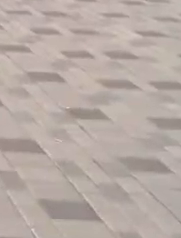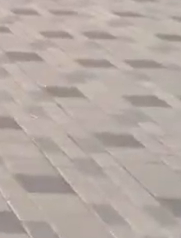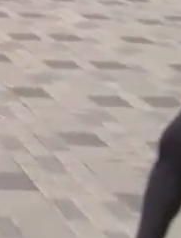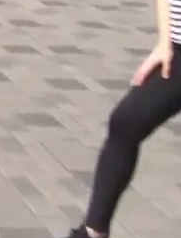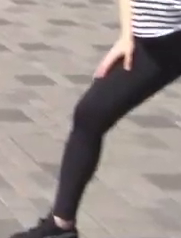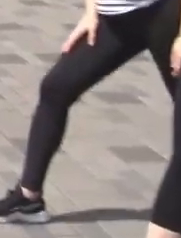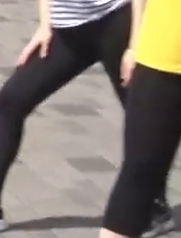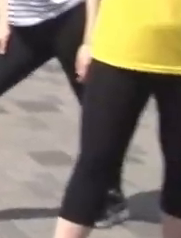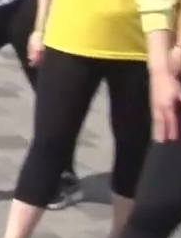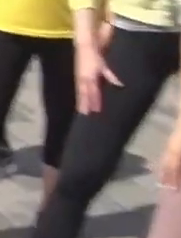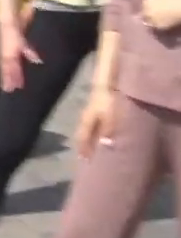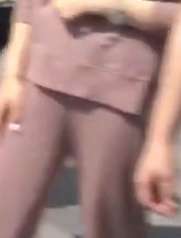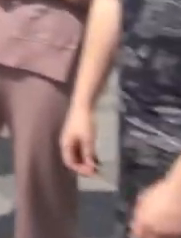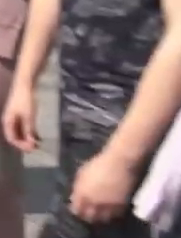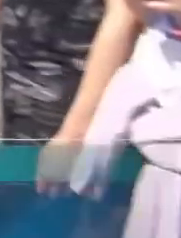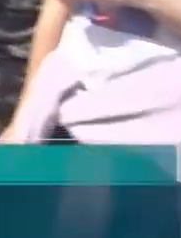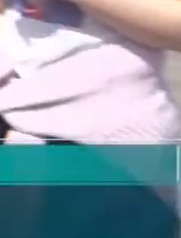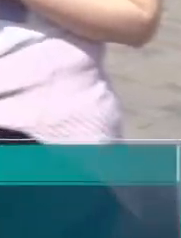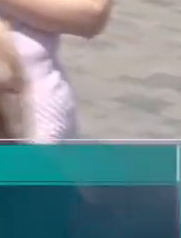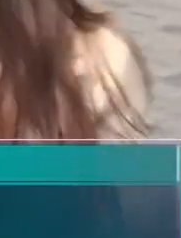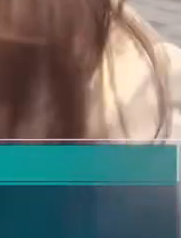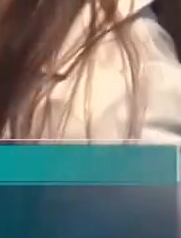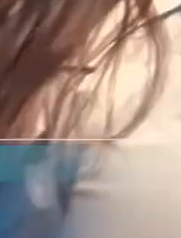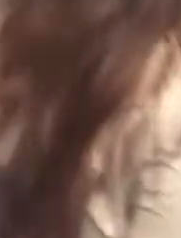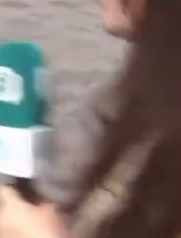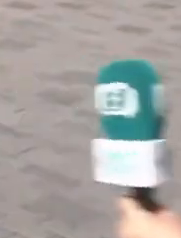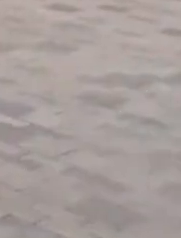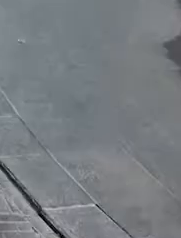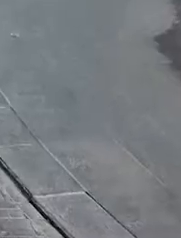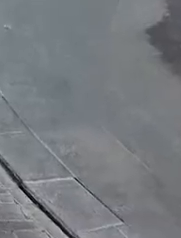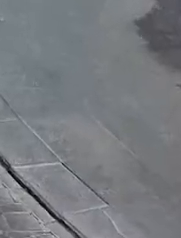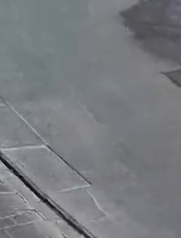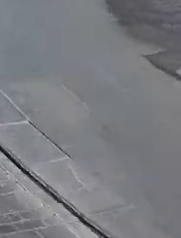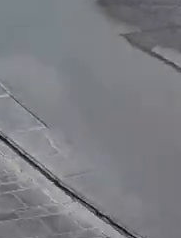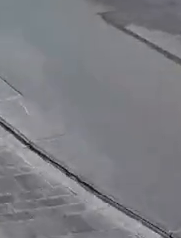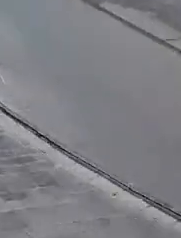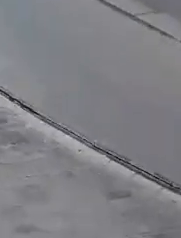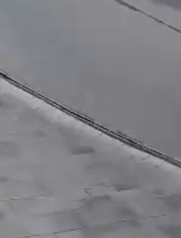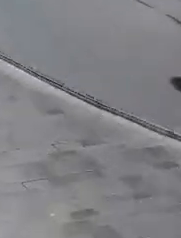А після короткої розминки – на старт, увага, руш!